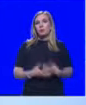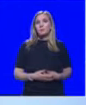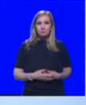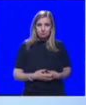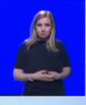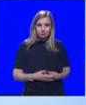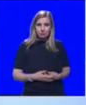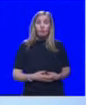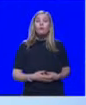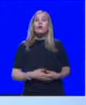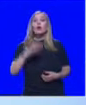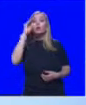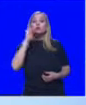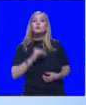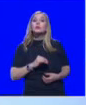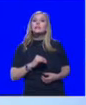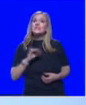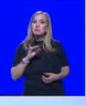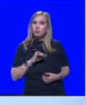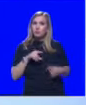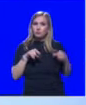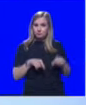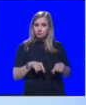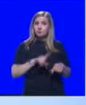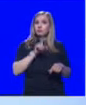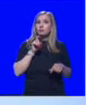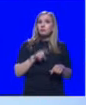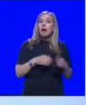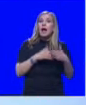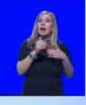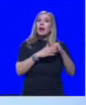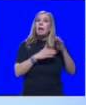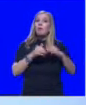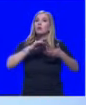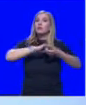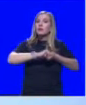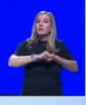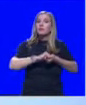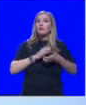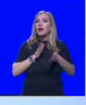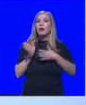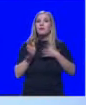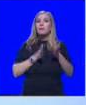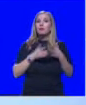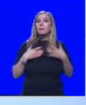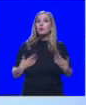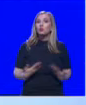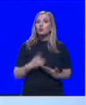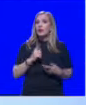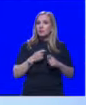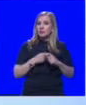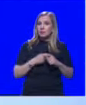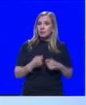Смилов, ремонт на сглобката и в каква посока? Необходимо ли и трябва ли да се направи?